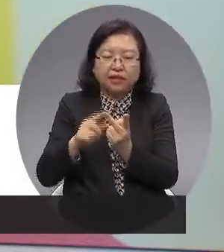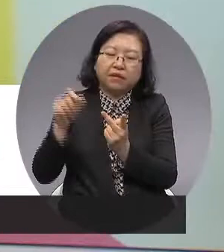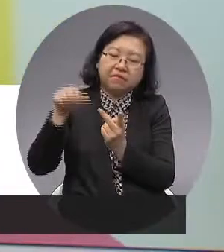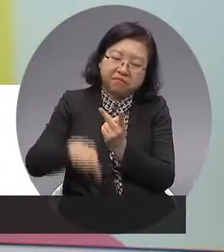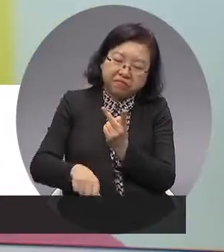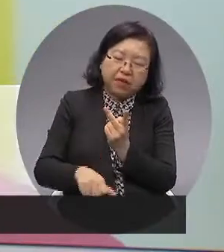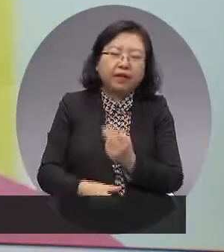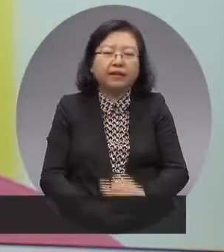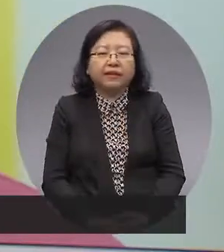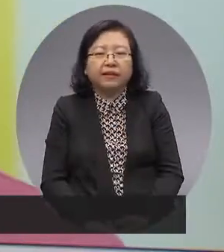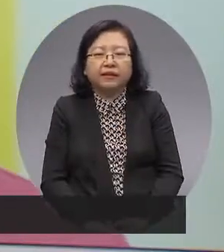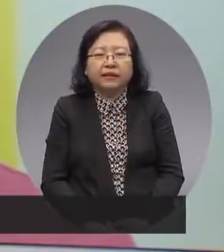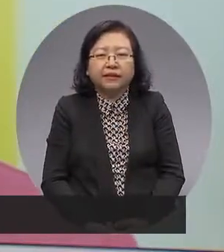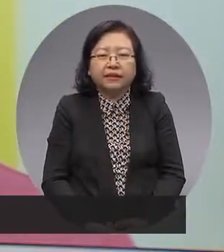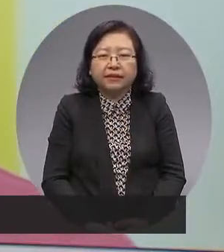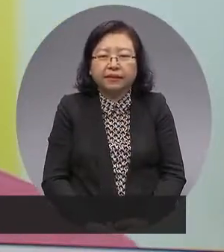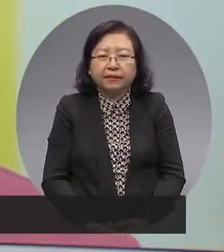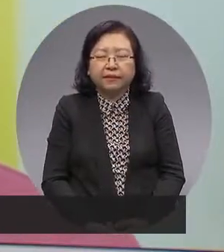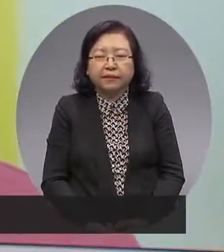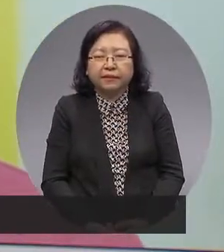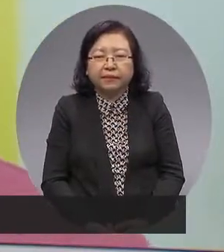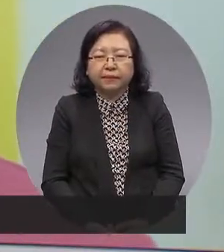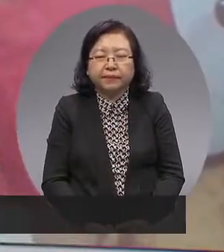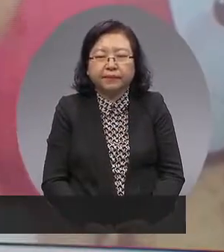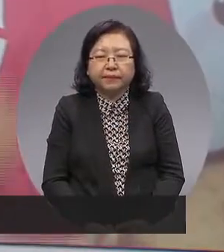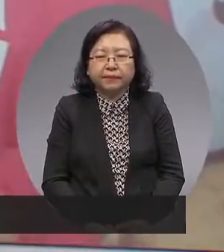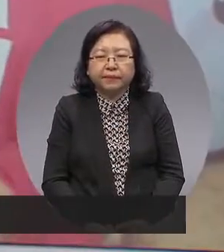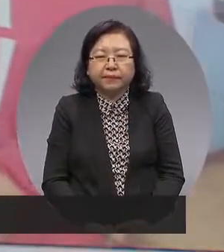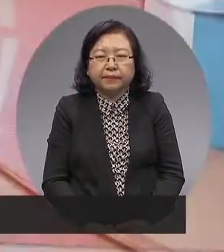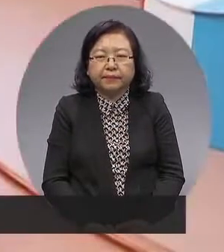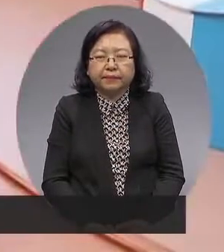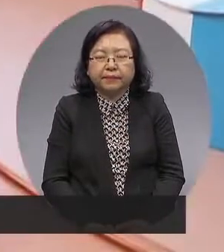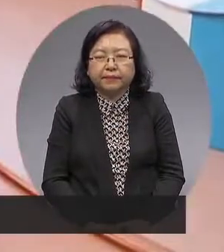고배를 마셨습니다. 신병관 기자입니다.